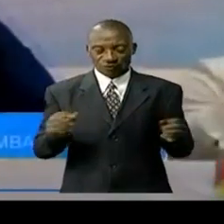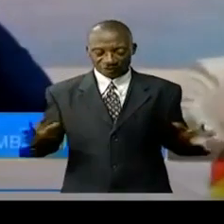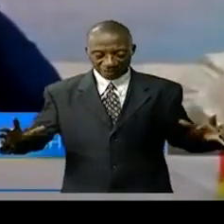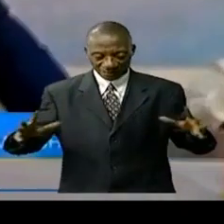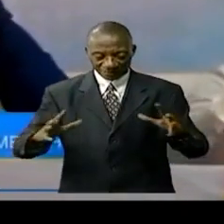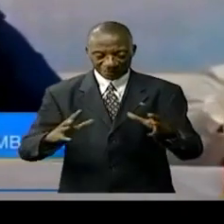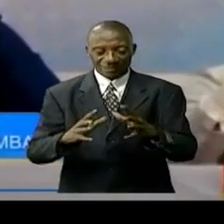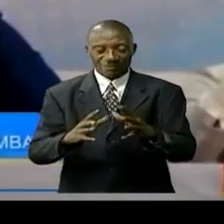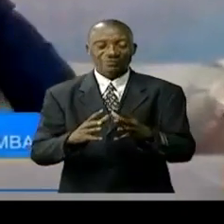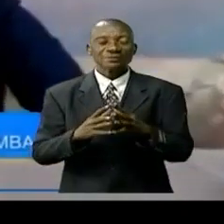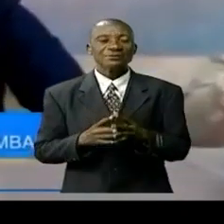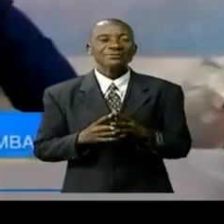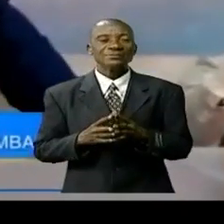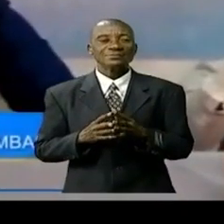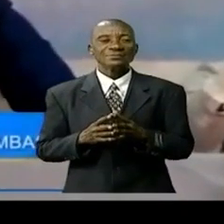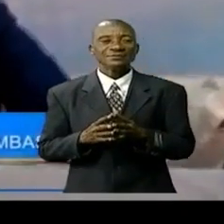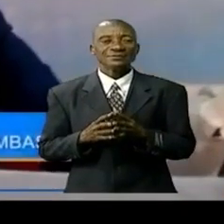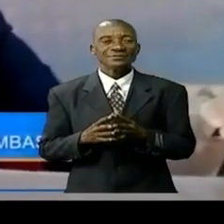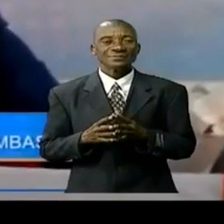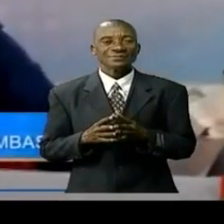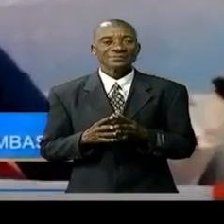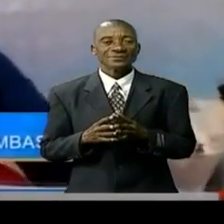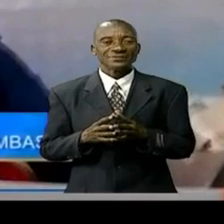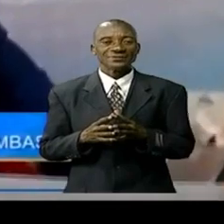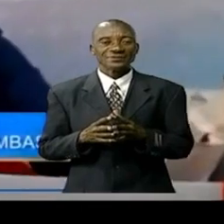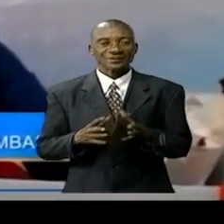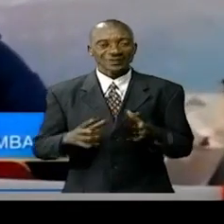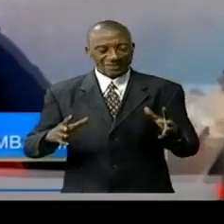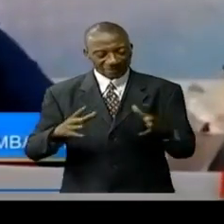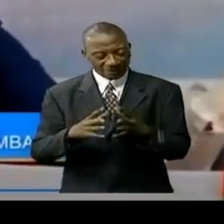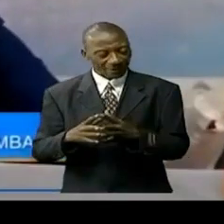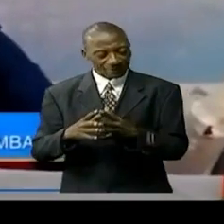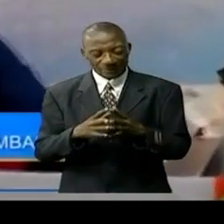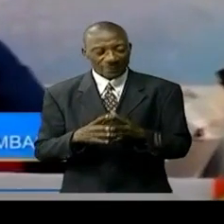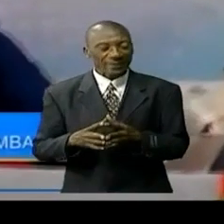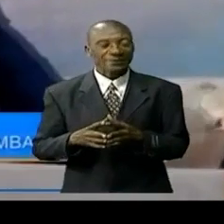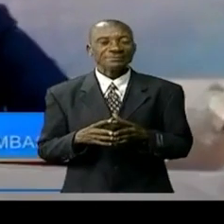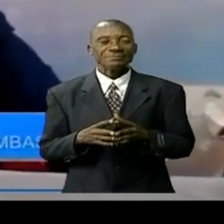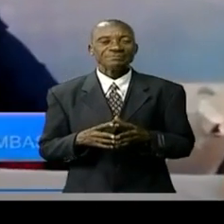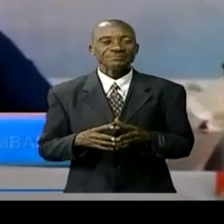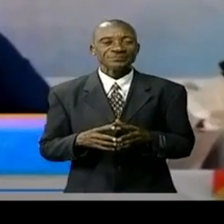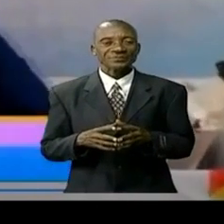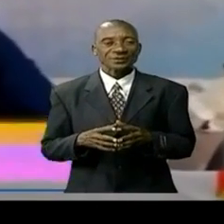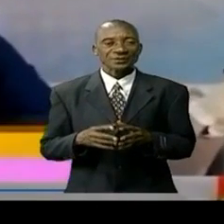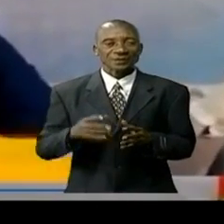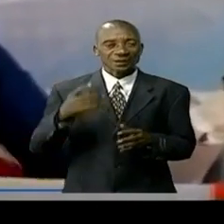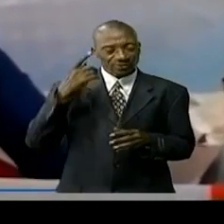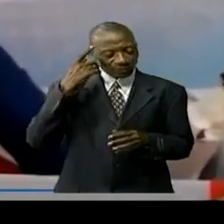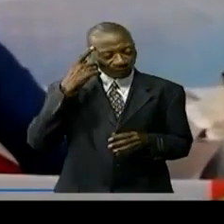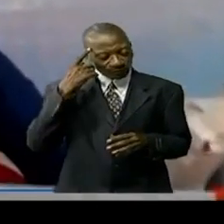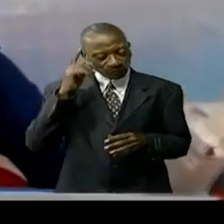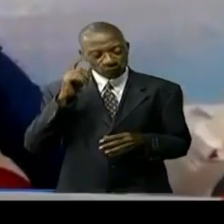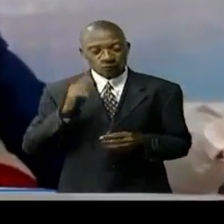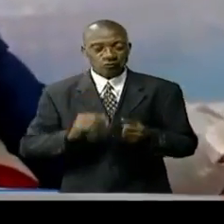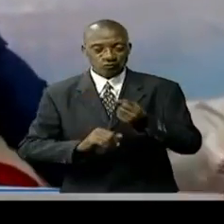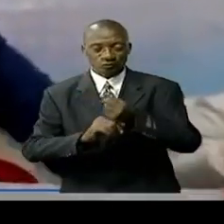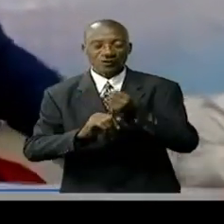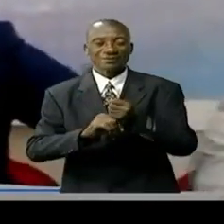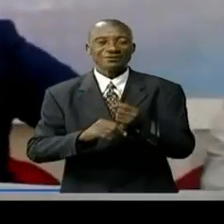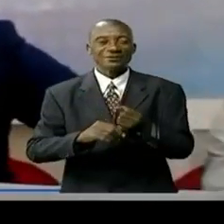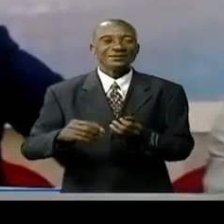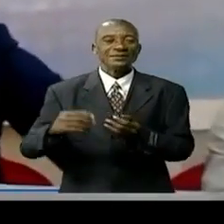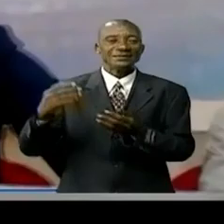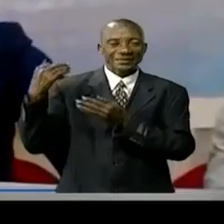Quand vous voyez quelqu'un qui défend Étienne Tshisekedi, qui défend l'IDPS, s'il